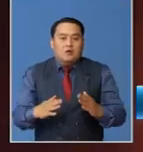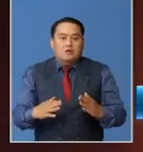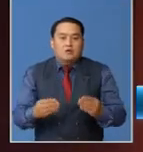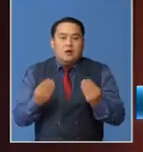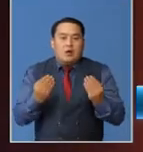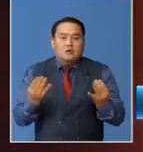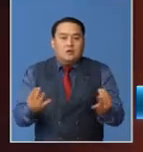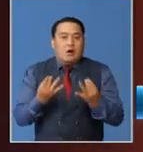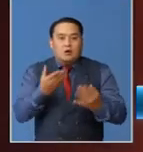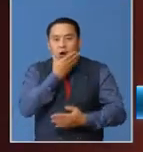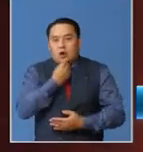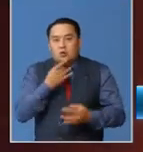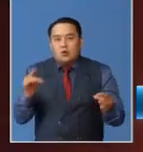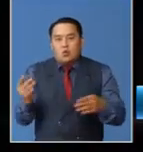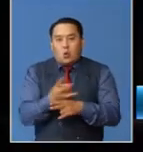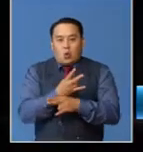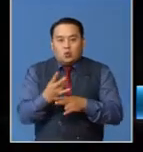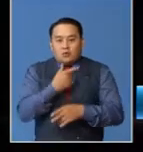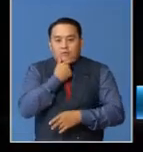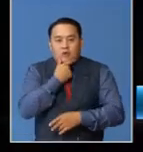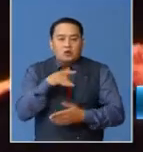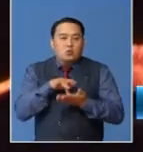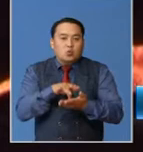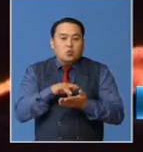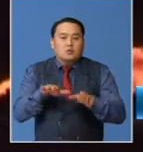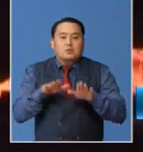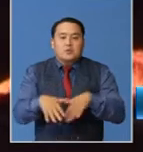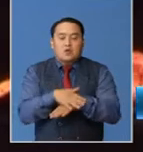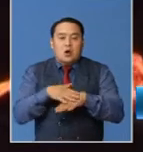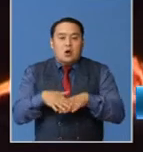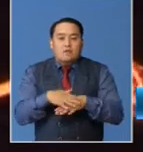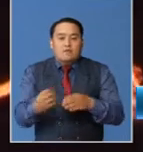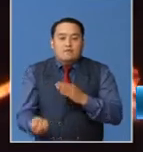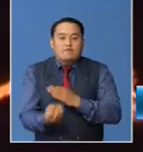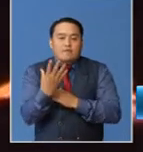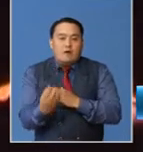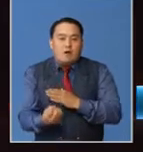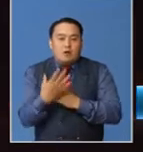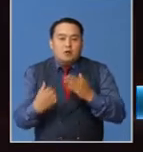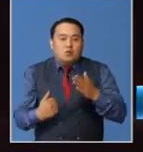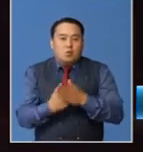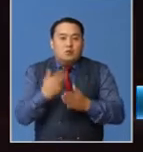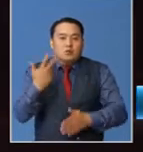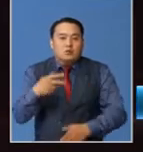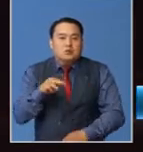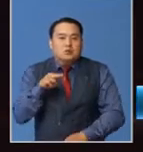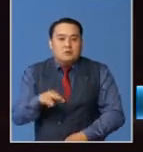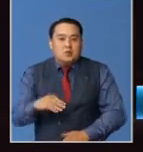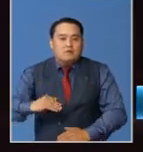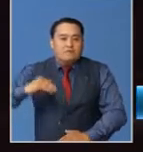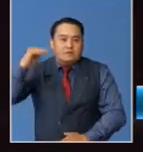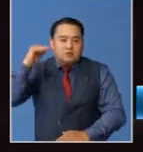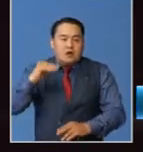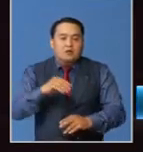великолепным зрелищем в ночное время наблюдают тысячи туристов и местных жителей. Фонтаны лавы достигают 30-метровой высоты.